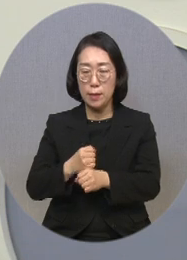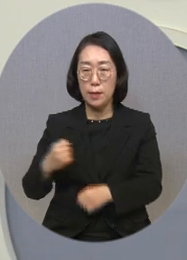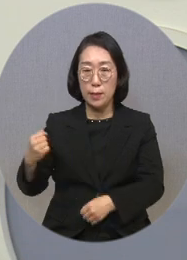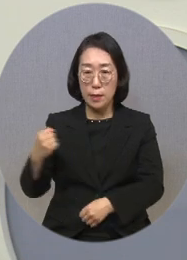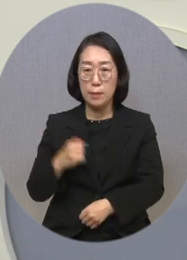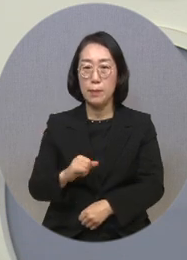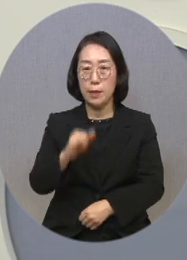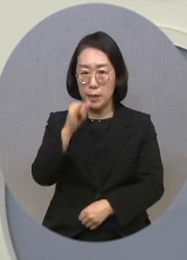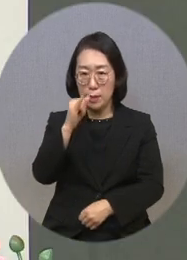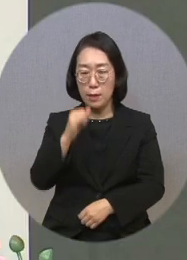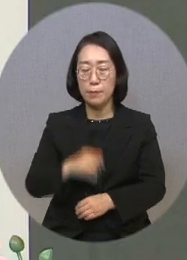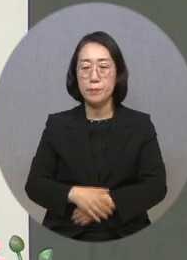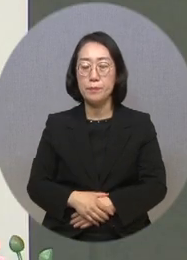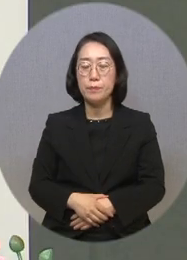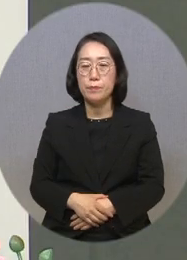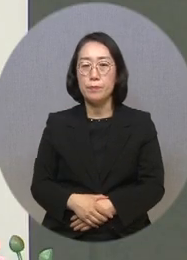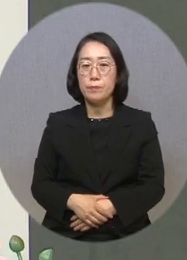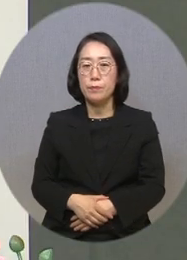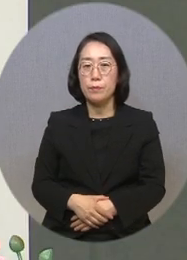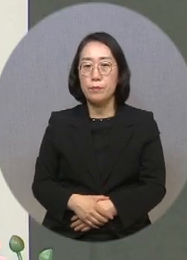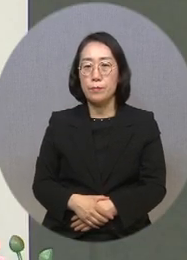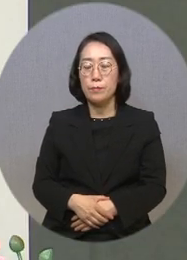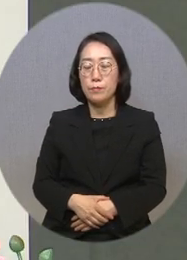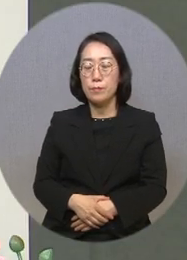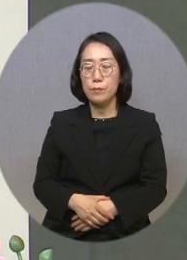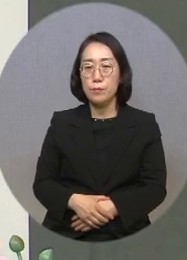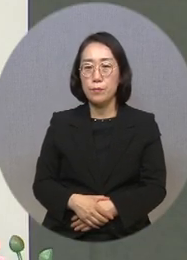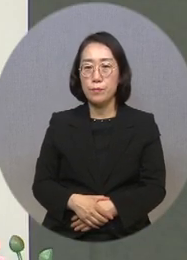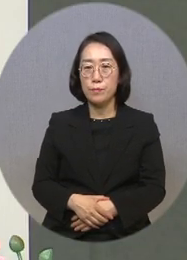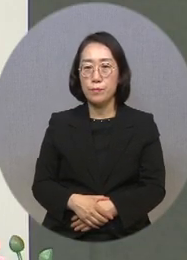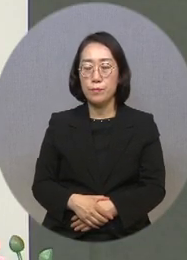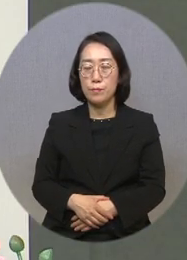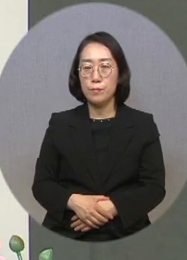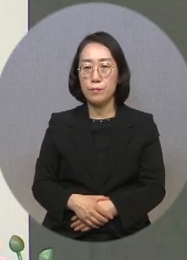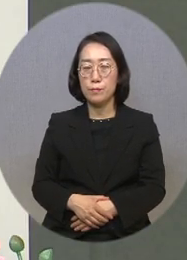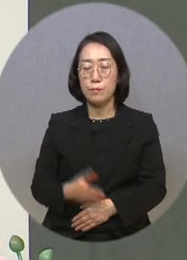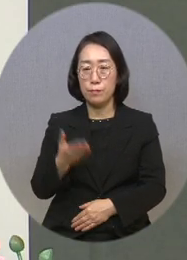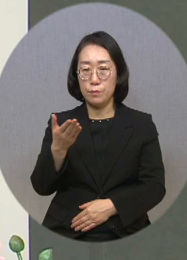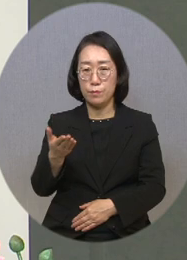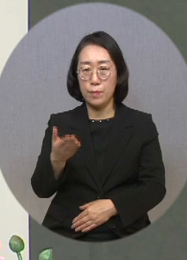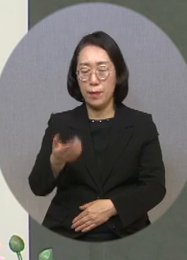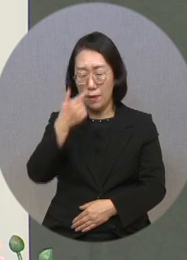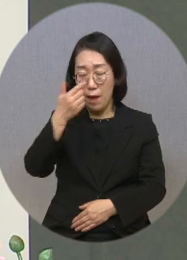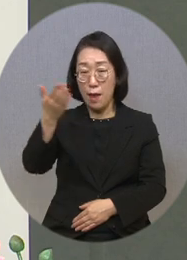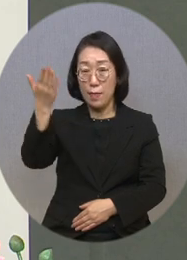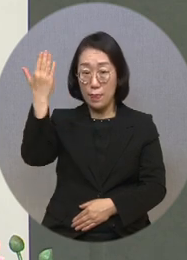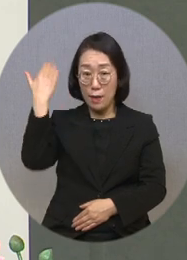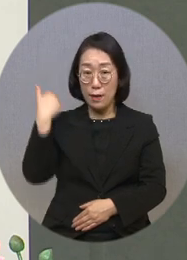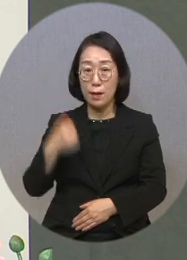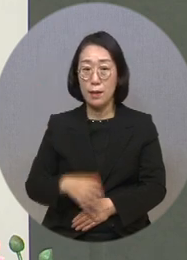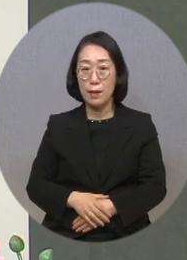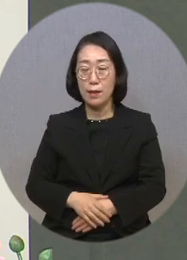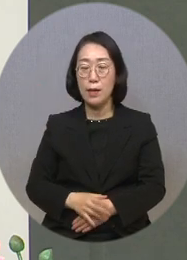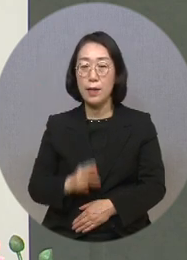해다 그렇습니다. 네. 네. 오래전에 우리 임선정 원장께서